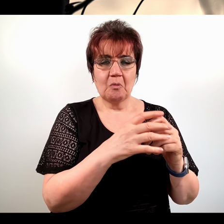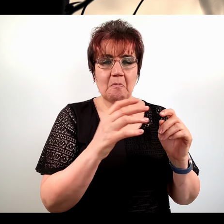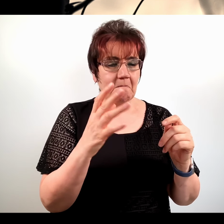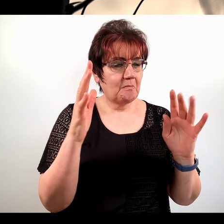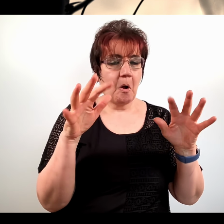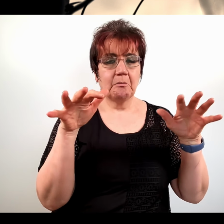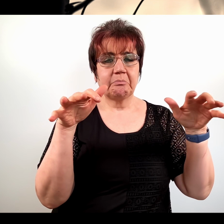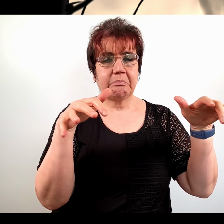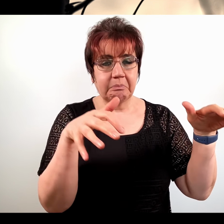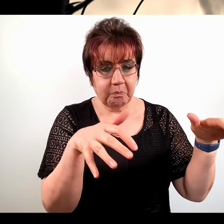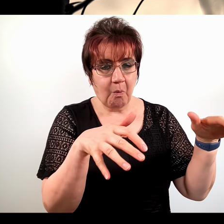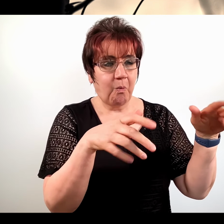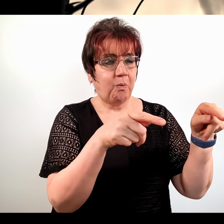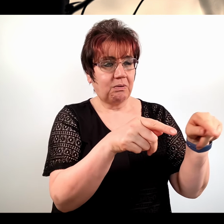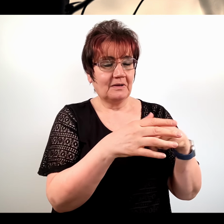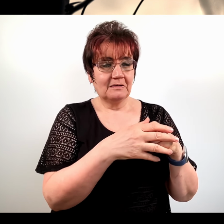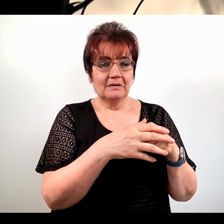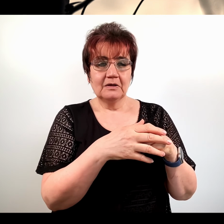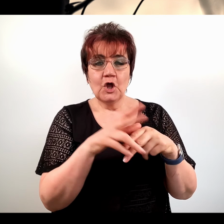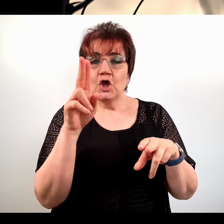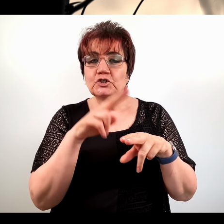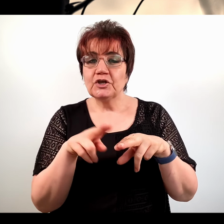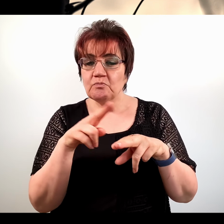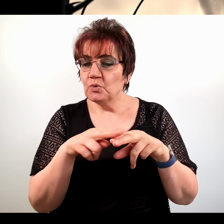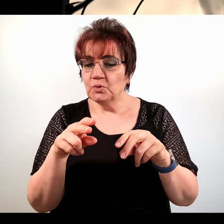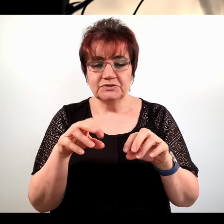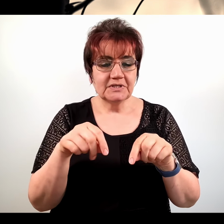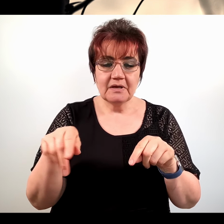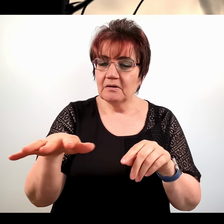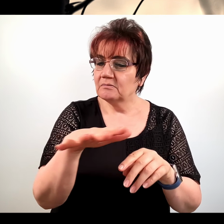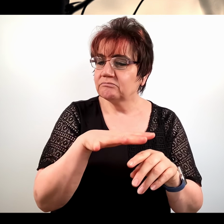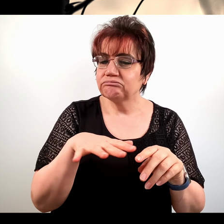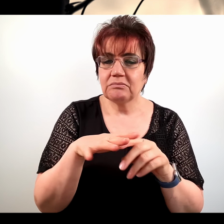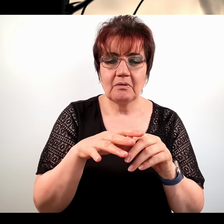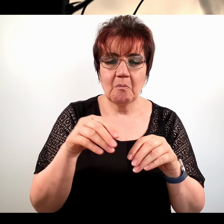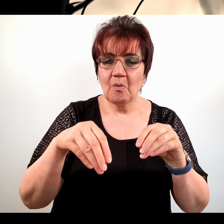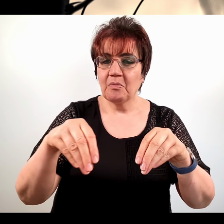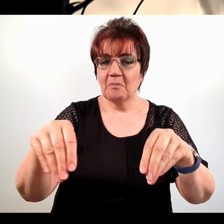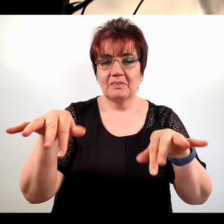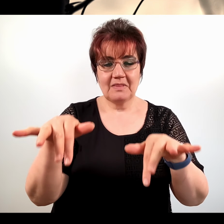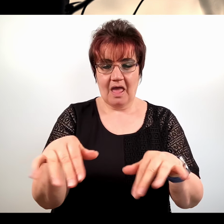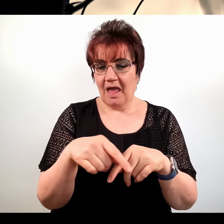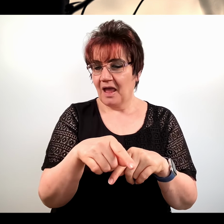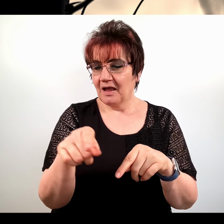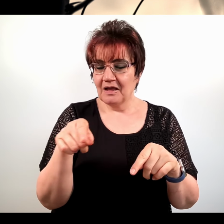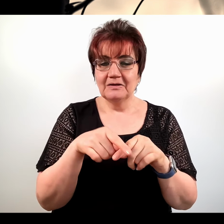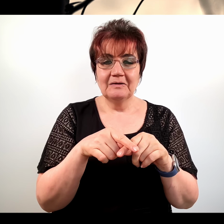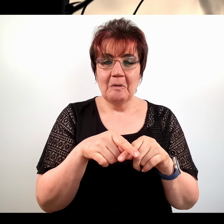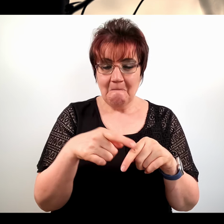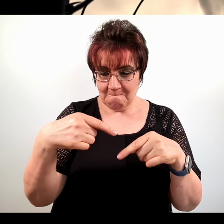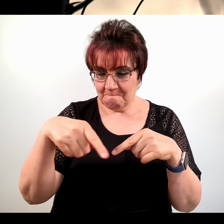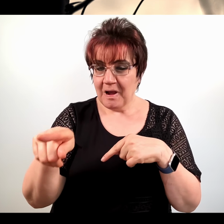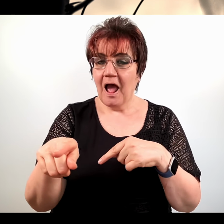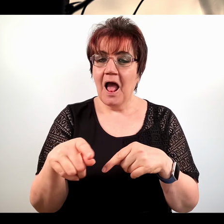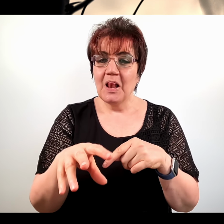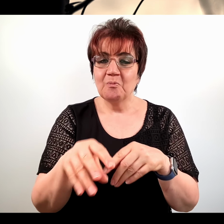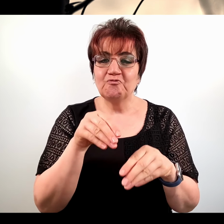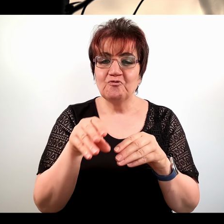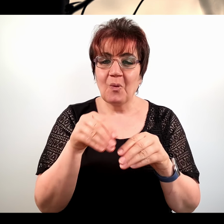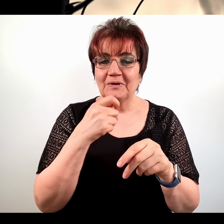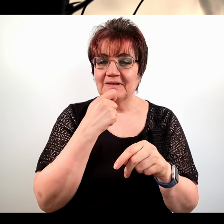Das Gemüse im Garten stand voll in seiner Pracht und wartete nur darauf, gepflückt und gegessen zu werden.